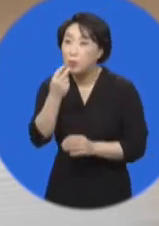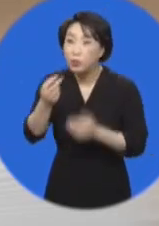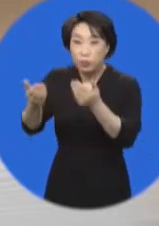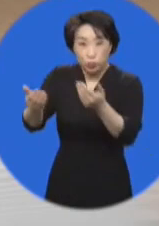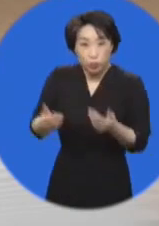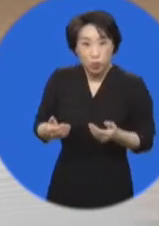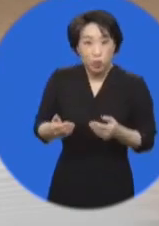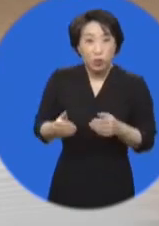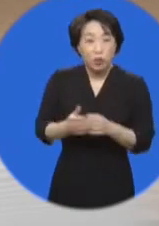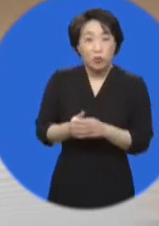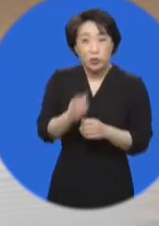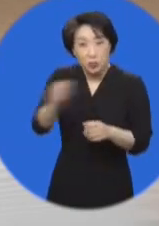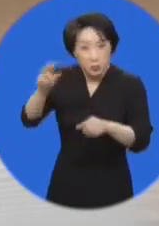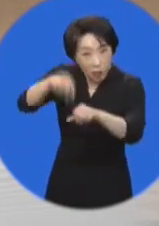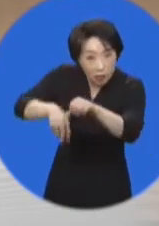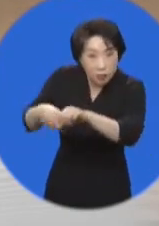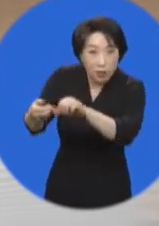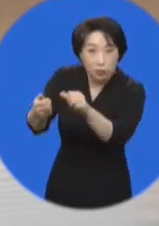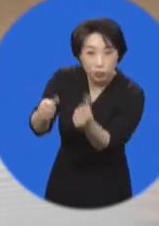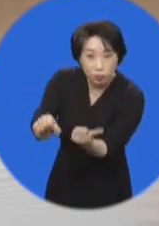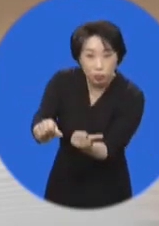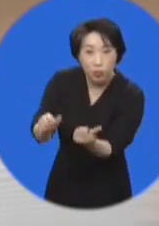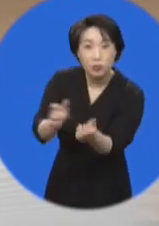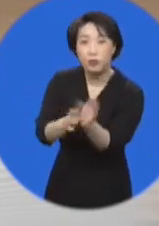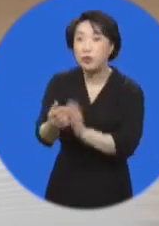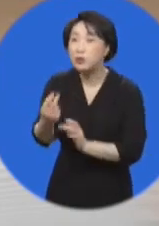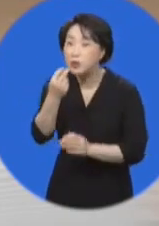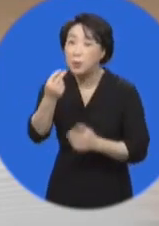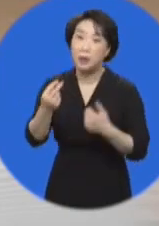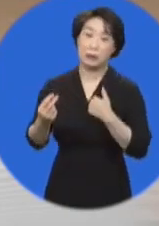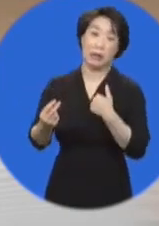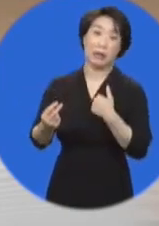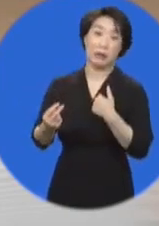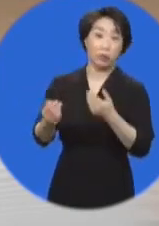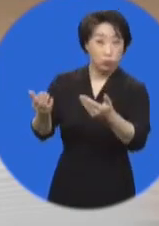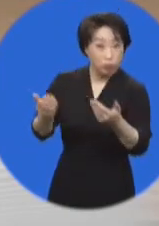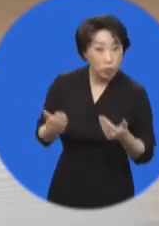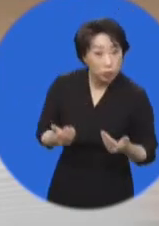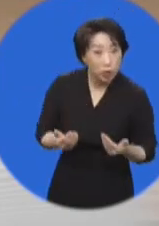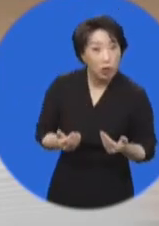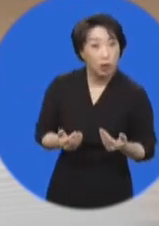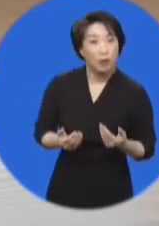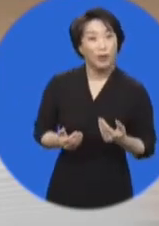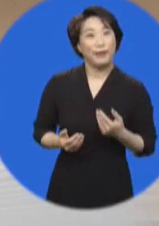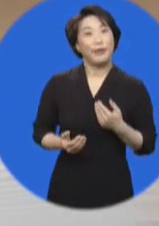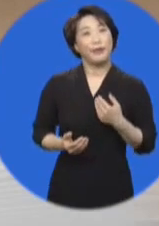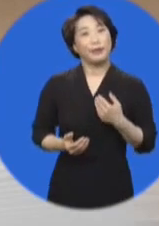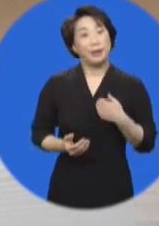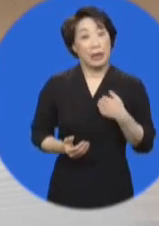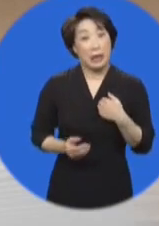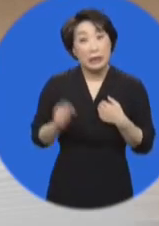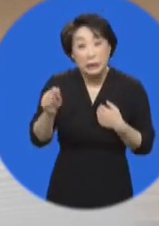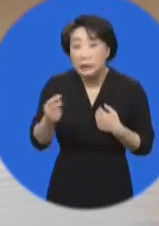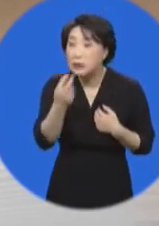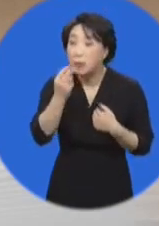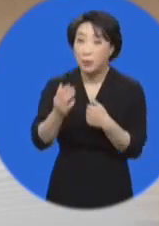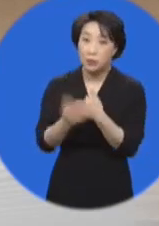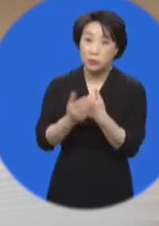주어서 죽어서 자기 가진 생명을 우리에게 주고 그